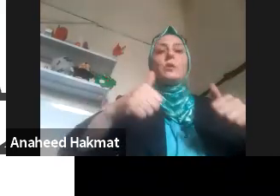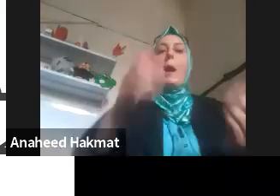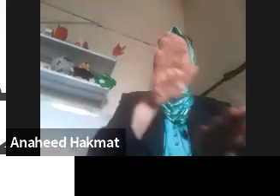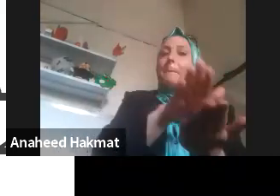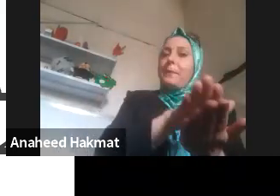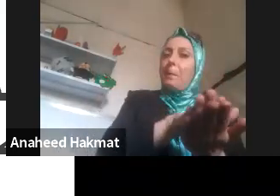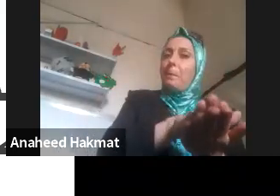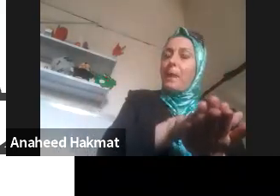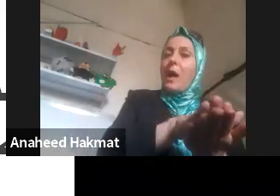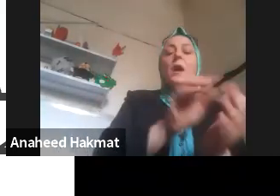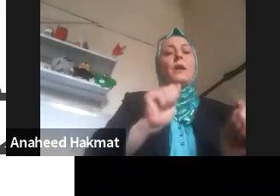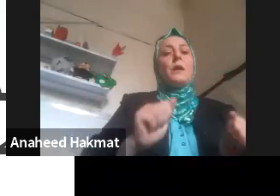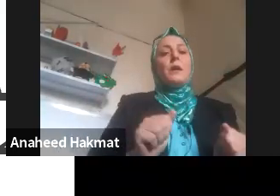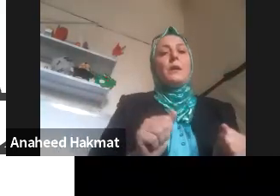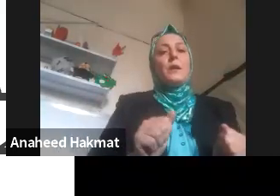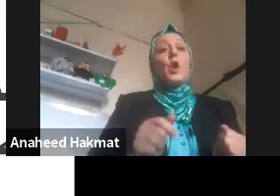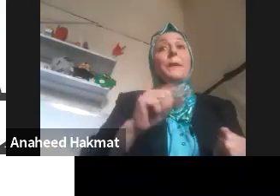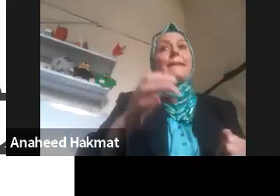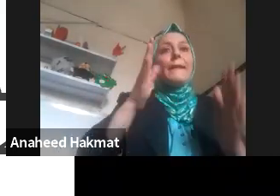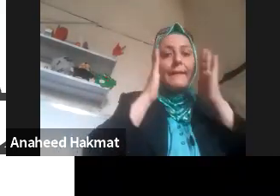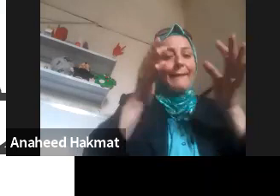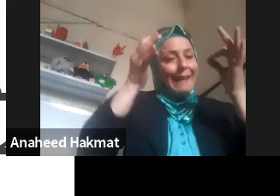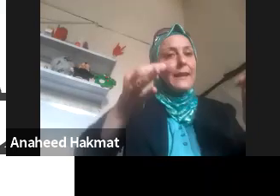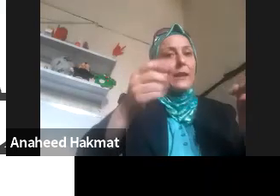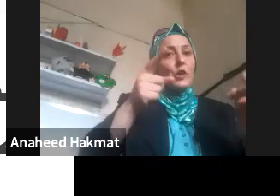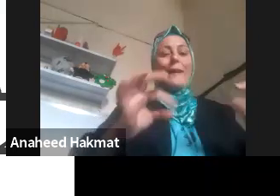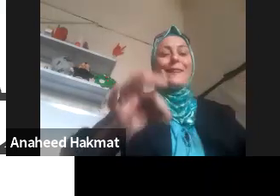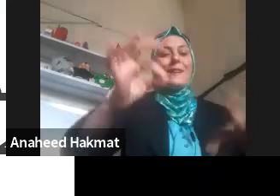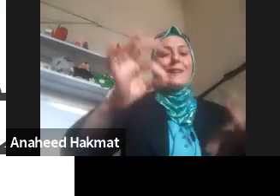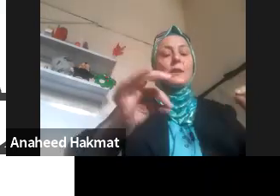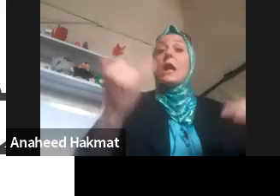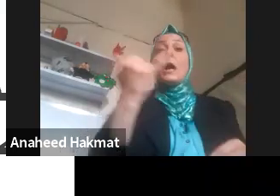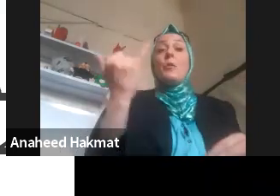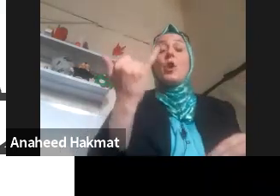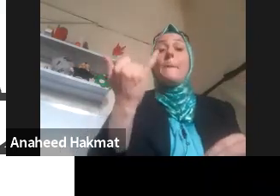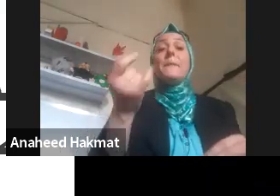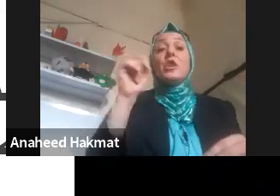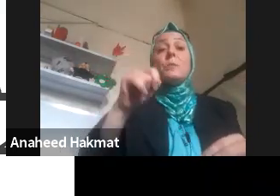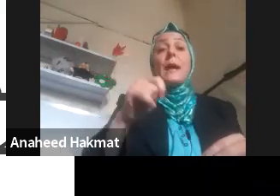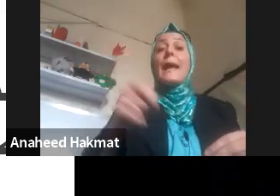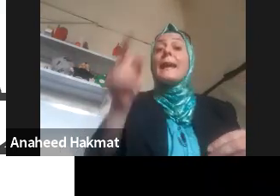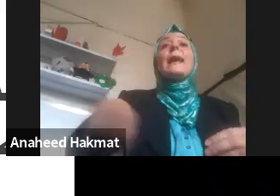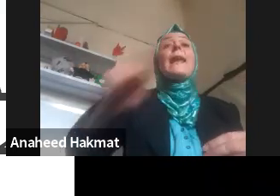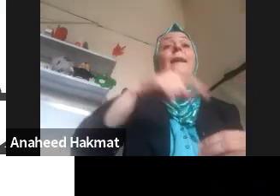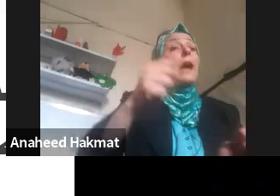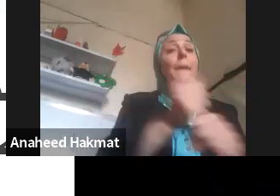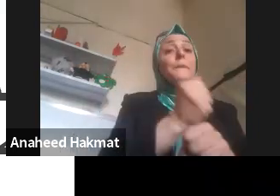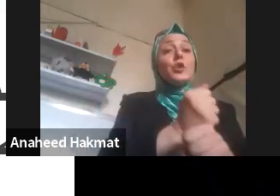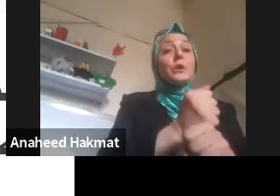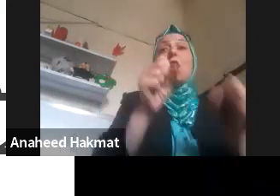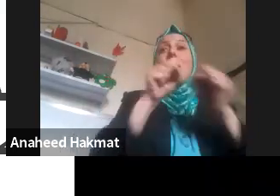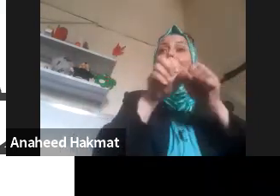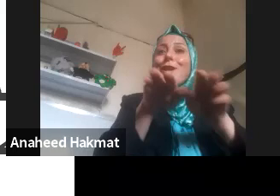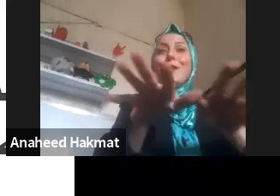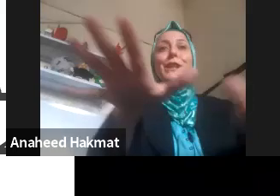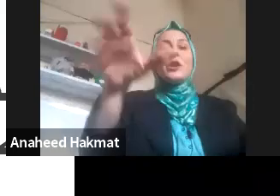خططنا بتم تنفيذها. الرسائل اللي بتم نشرها لزيادة الوعي هي رسائل مبنية